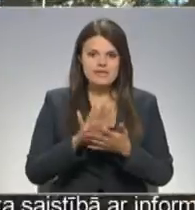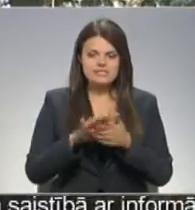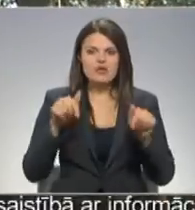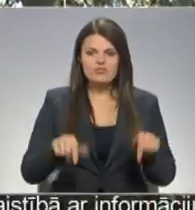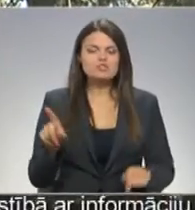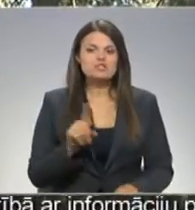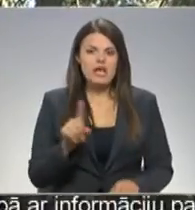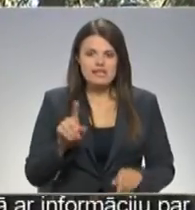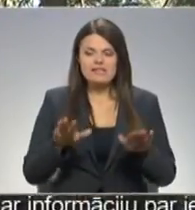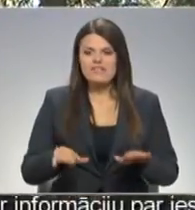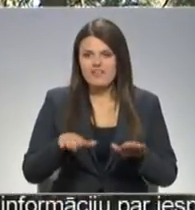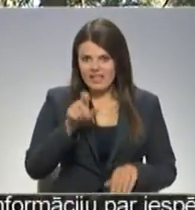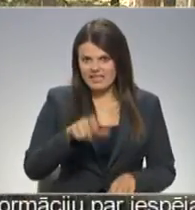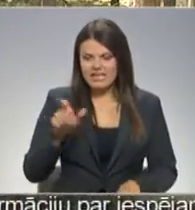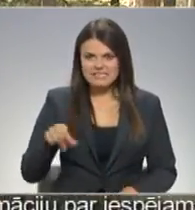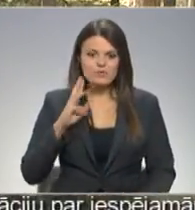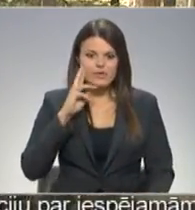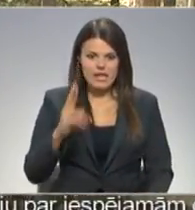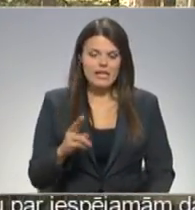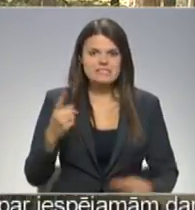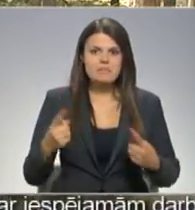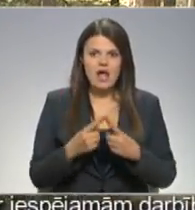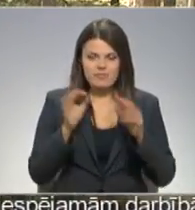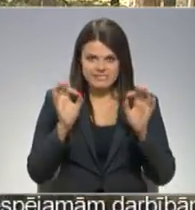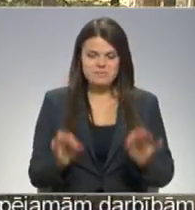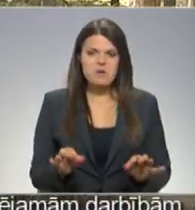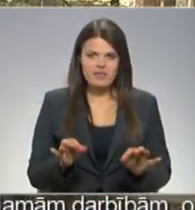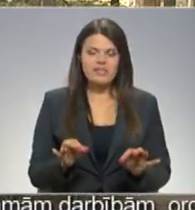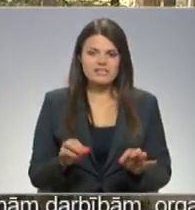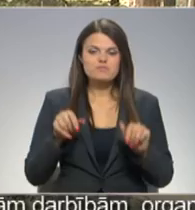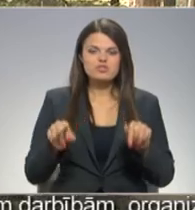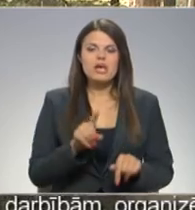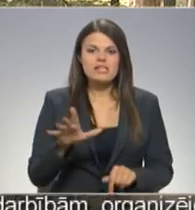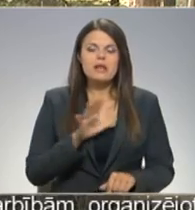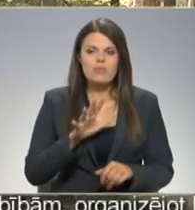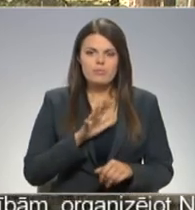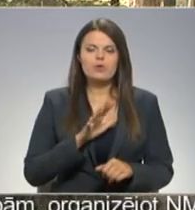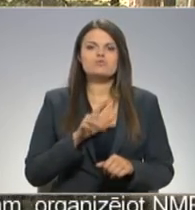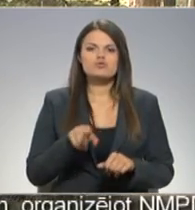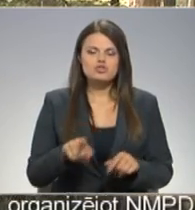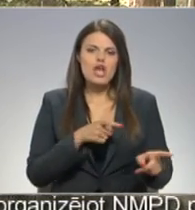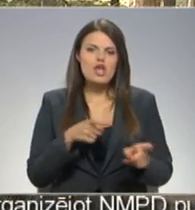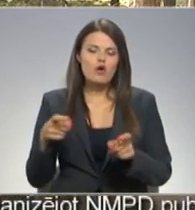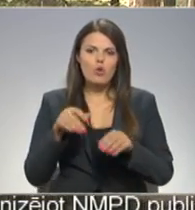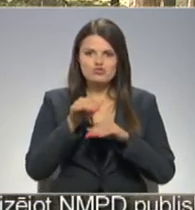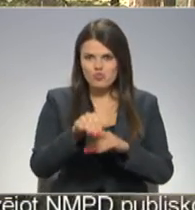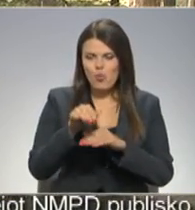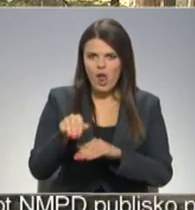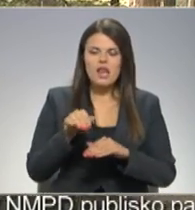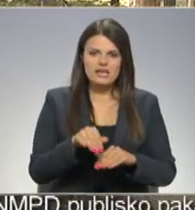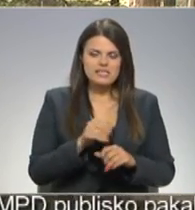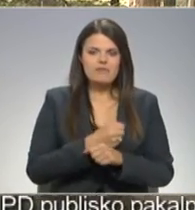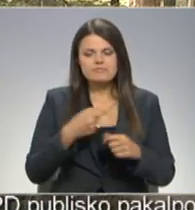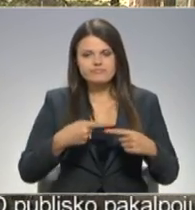ir, vietējie iedzīvotāji liecības atbilst patiesībai. Ja, šeit ir bijušas munīcijas noliktavas, un